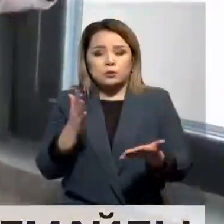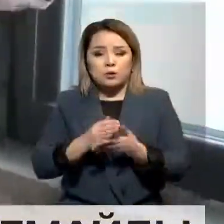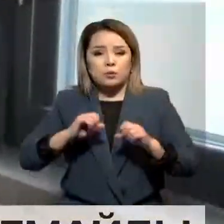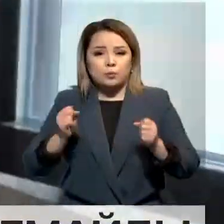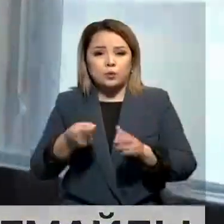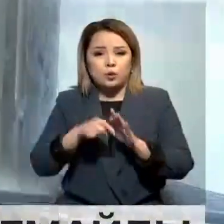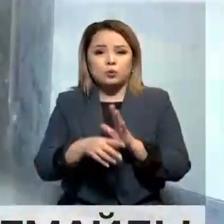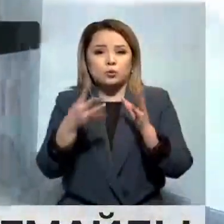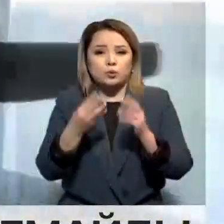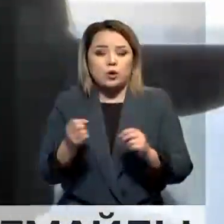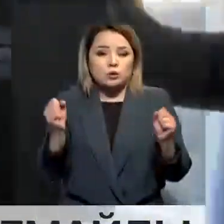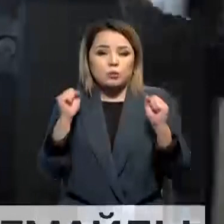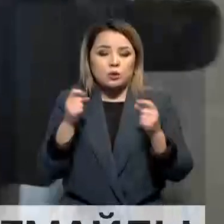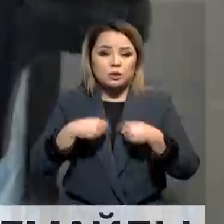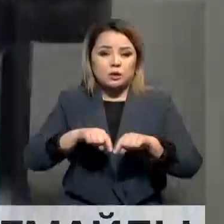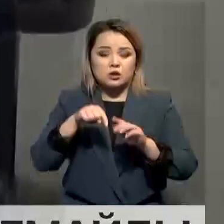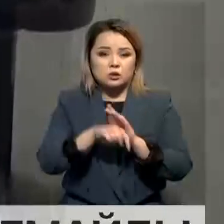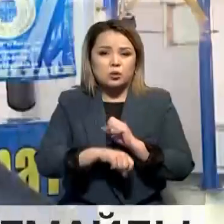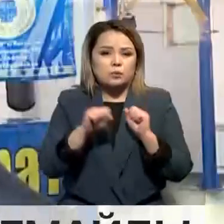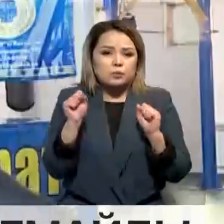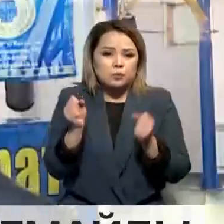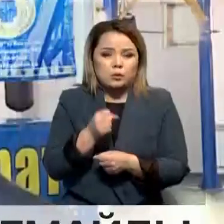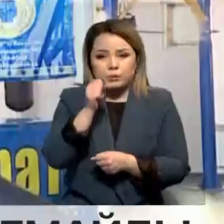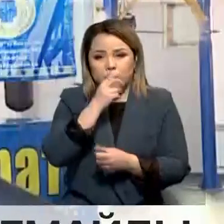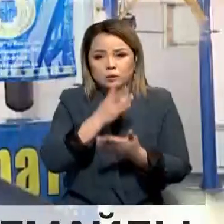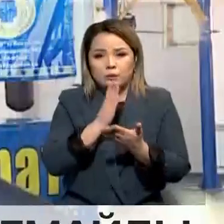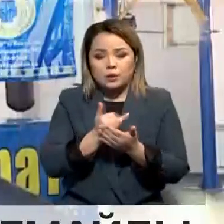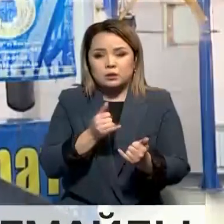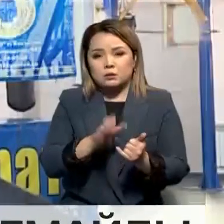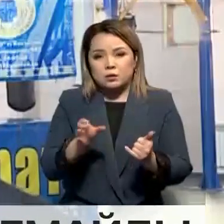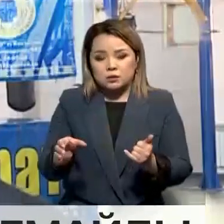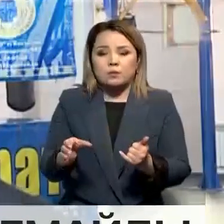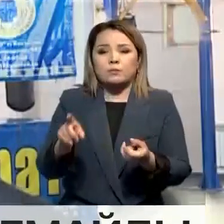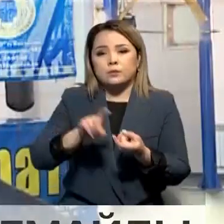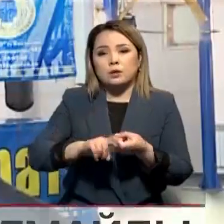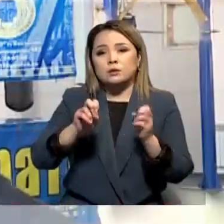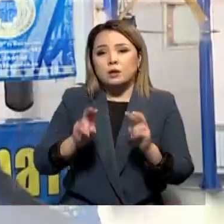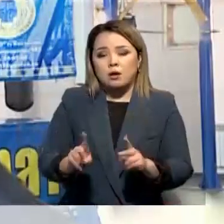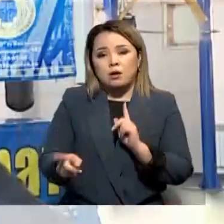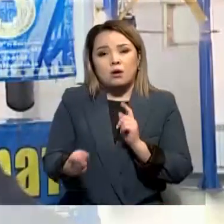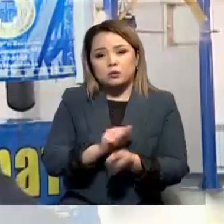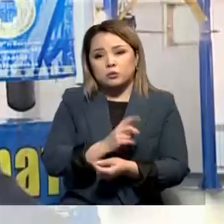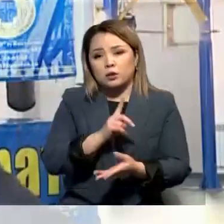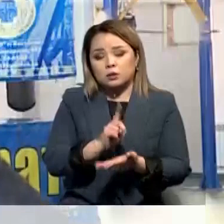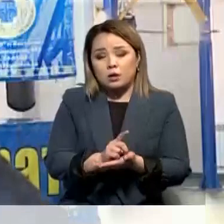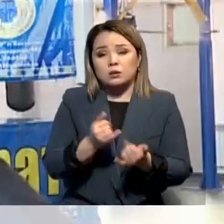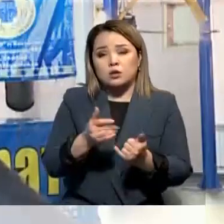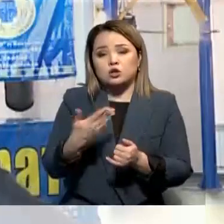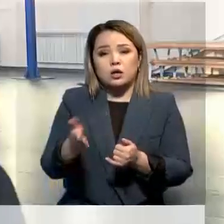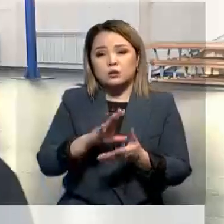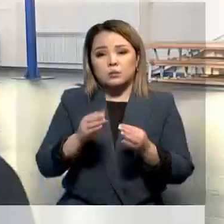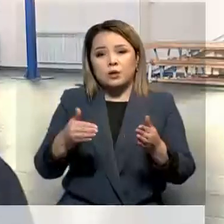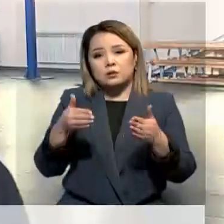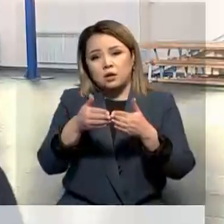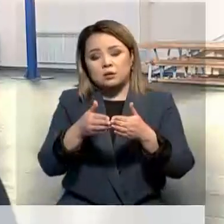Өйткені суық күндері спорт кешенінің іші азынап кетеді. Система отопления ауыстыру керек біріншіден. Сосын жан-жағын, стыктарын